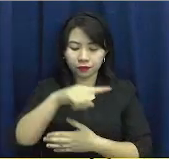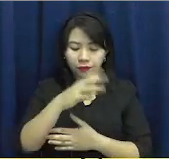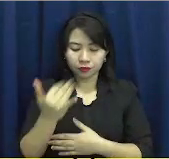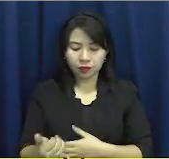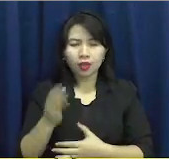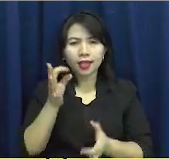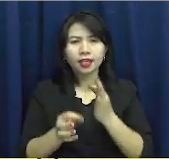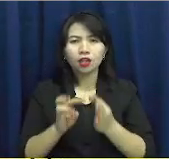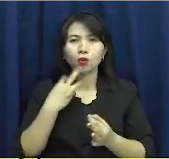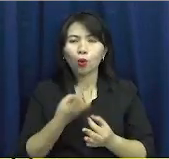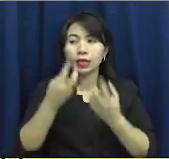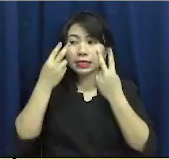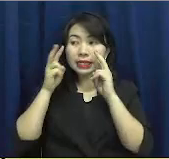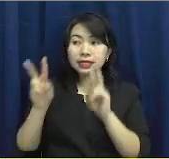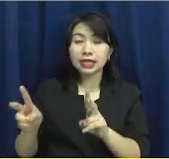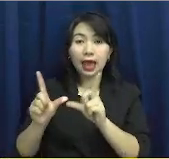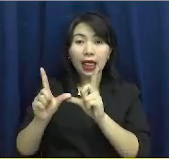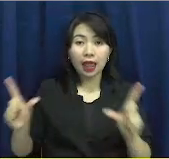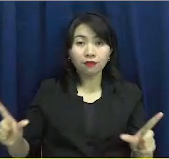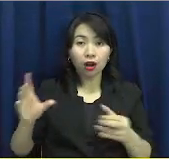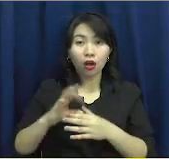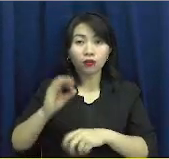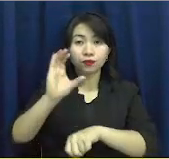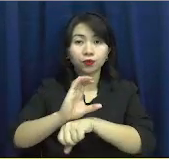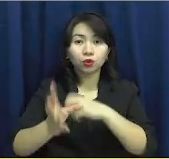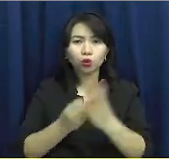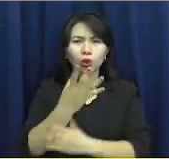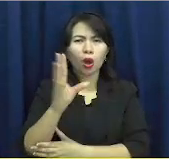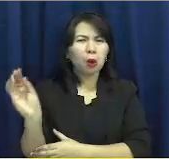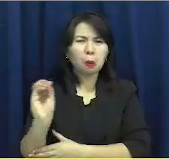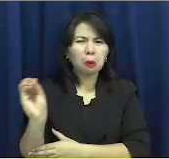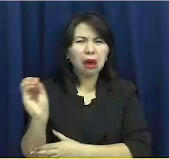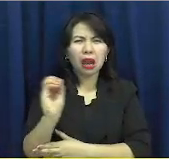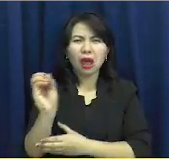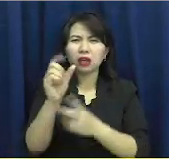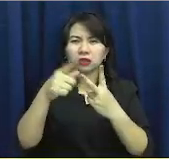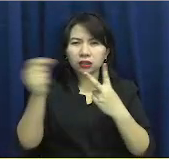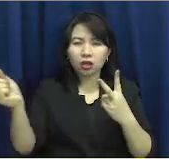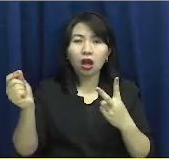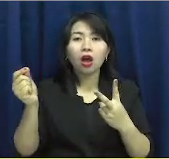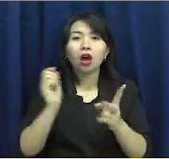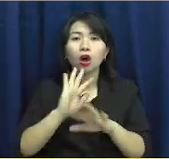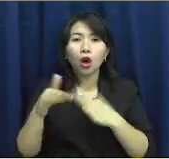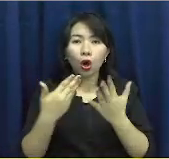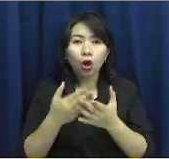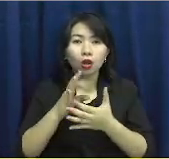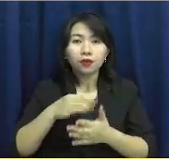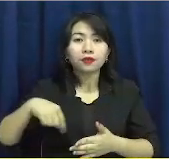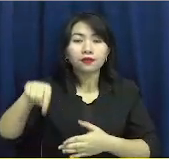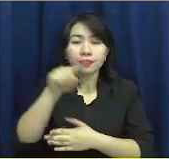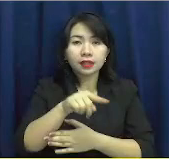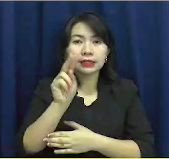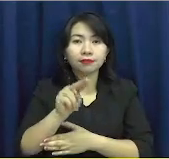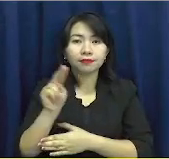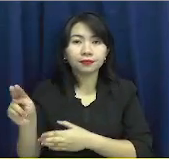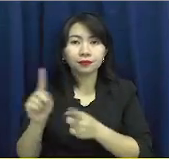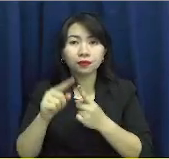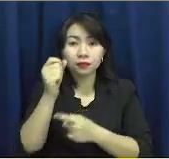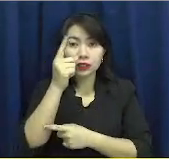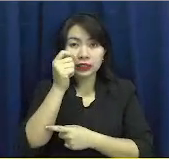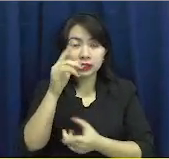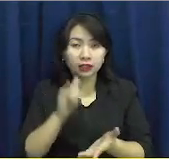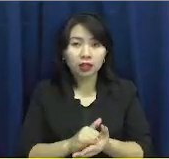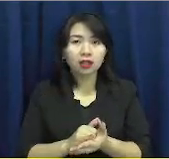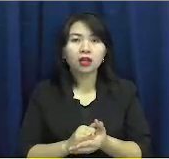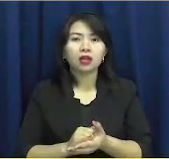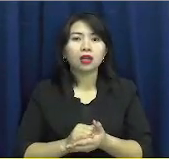level, pag sinabi natin church growth, wala yung pinipili eh. Well, lahat tayo is subject. Naalala niyo po, mga kapatid, yung sinabi ni Pastor RJ from